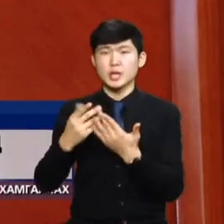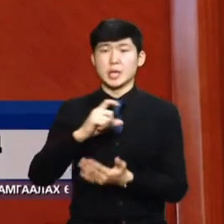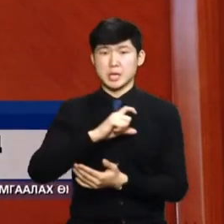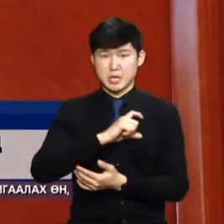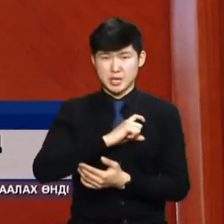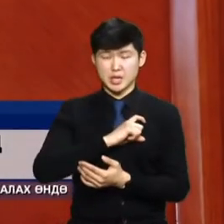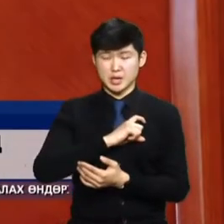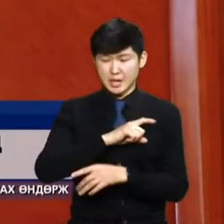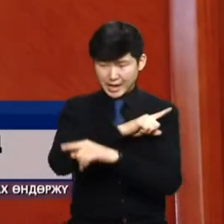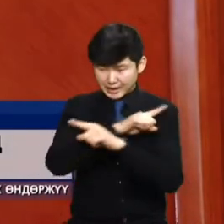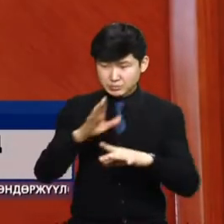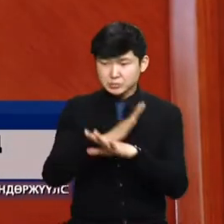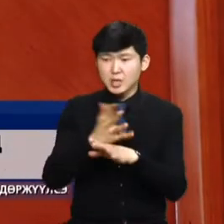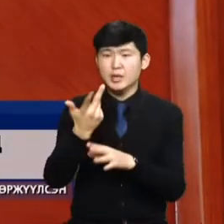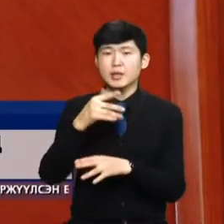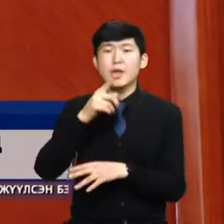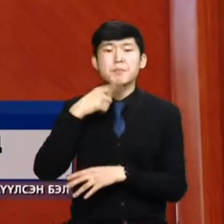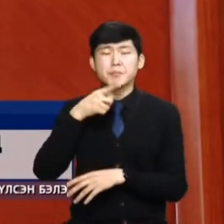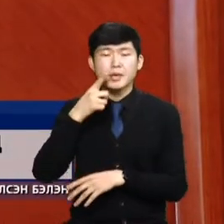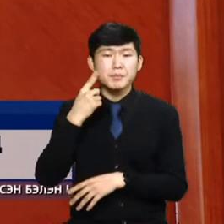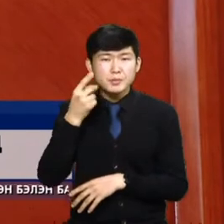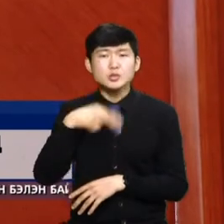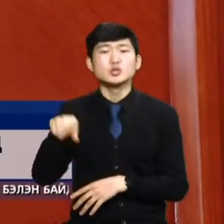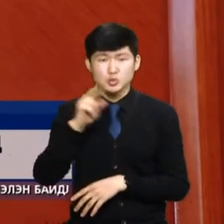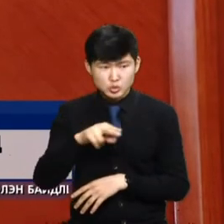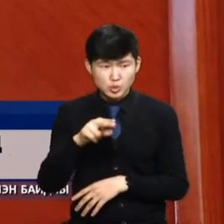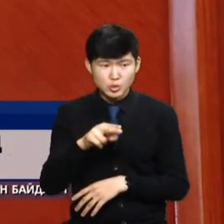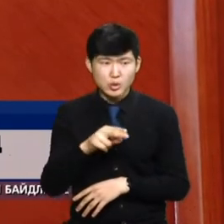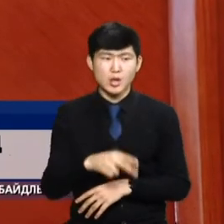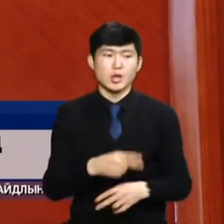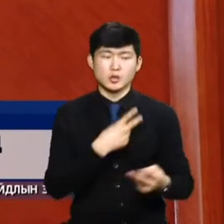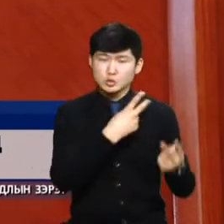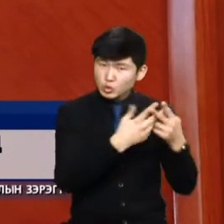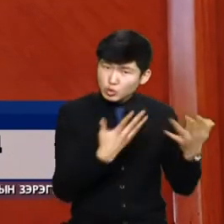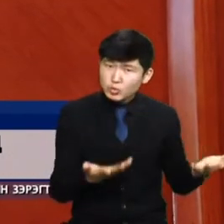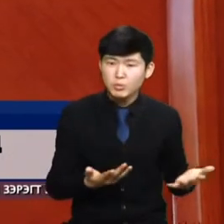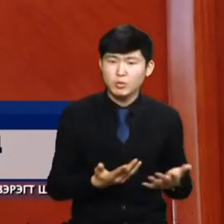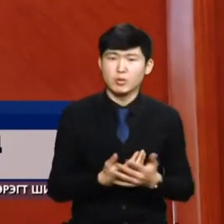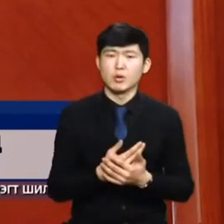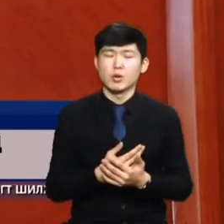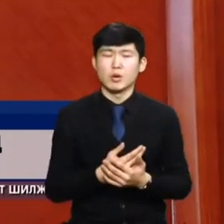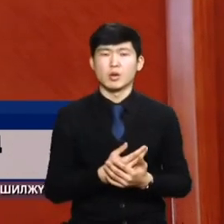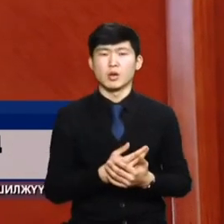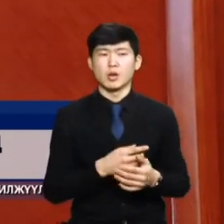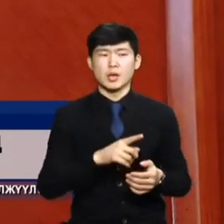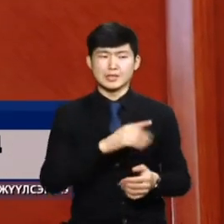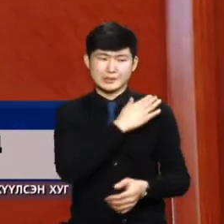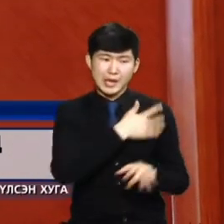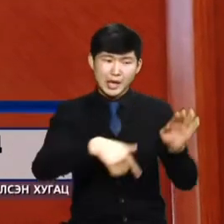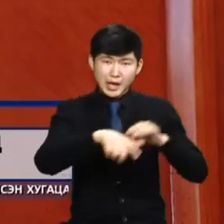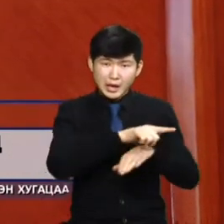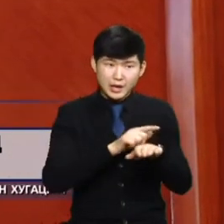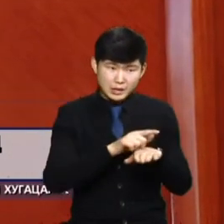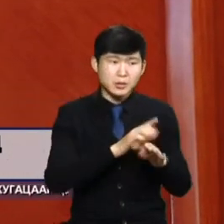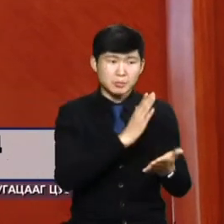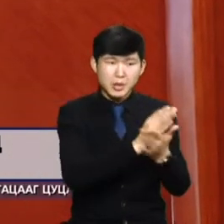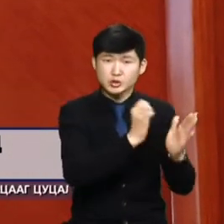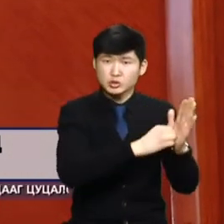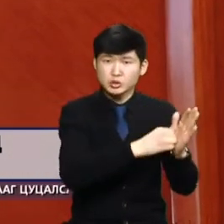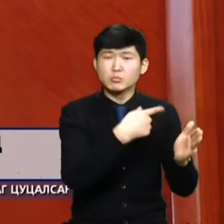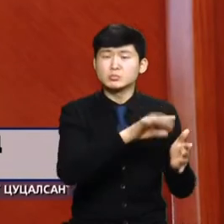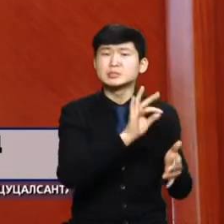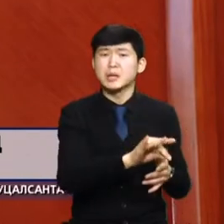эрх нь одоо асуулсан тодорхой эмгтэйчүүд за хорих газрууд заман одоо цагдан хорих байрууд мөн одоо ариун цэвэрлэгийг тавих хэрэгтэй. Энэ бол